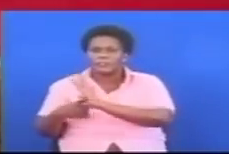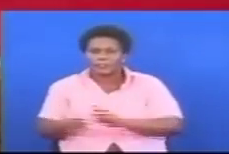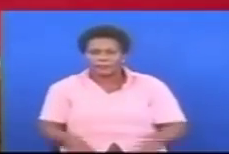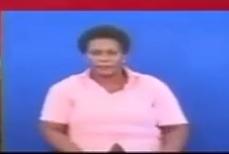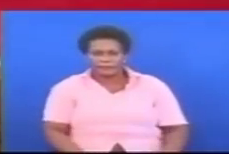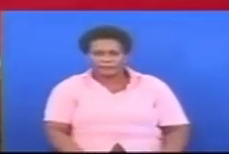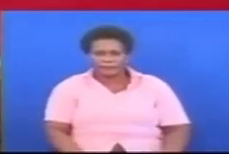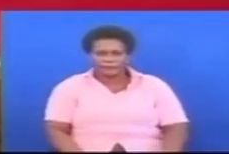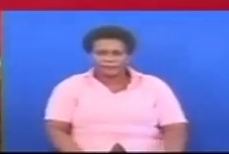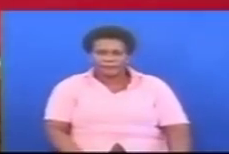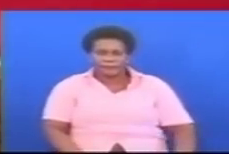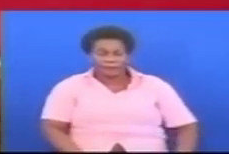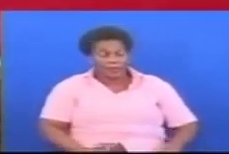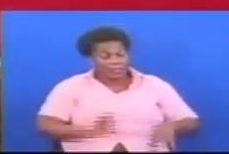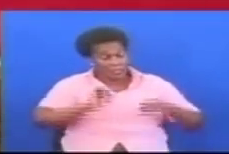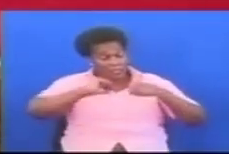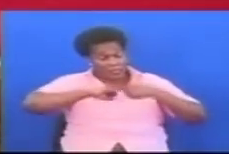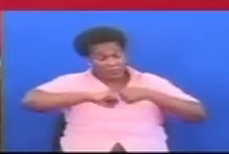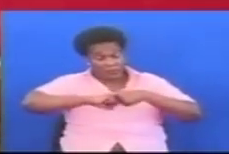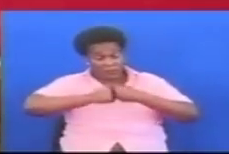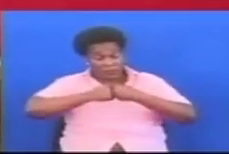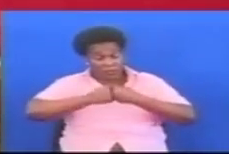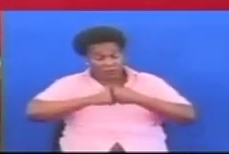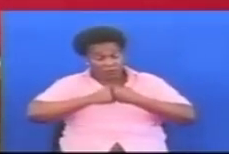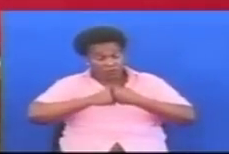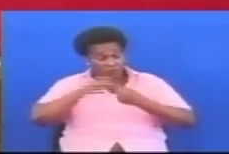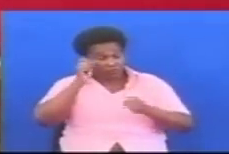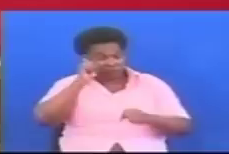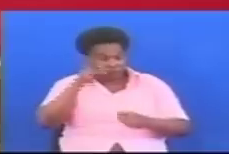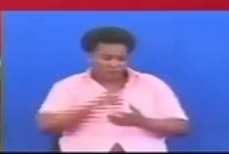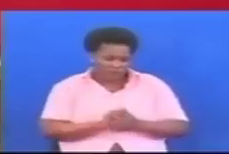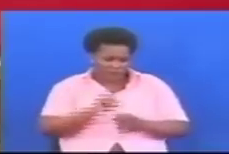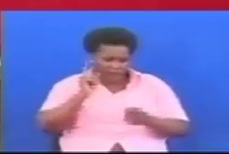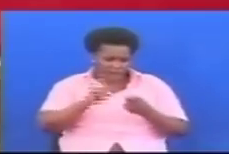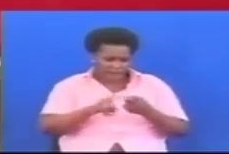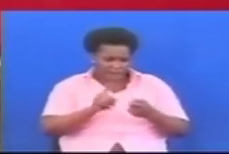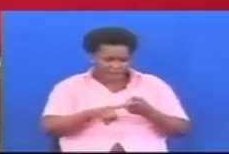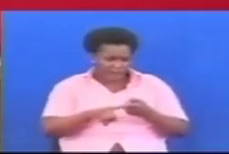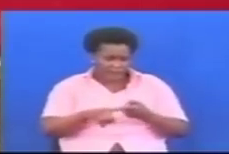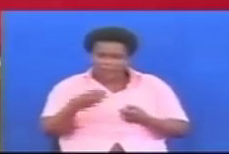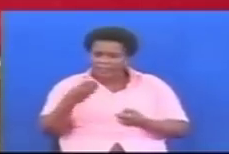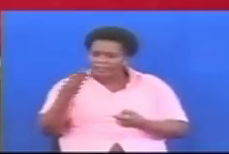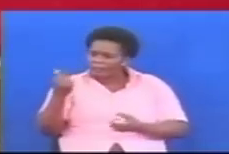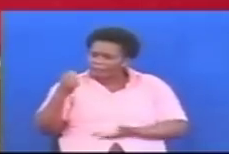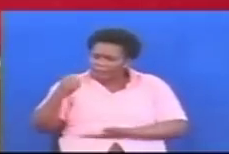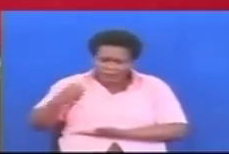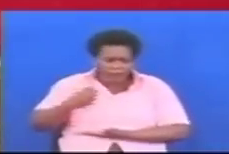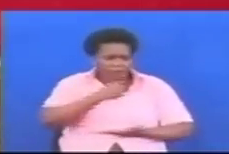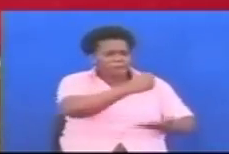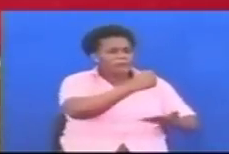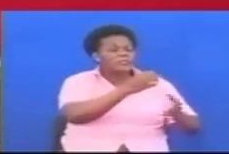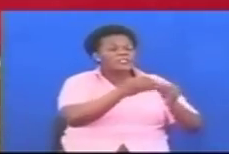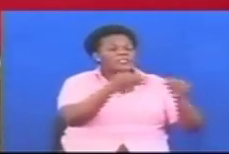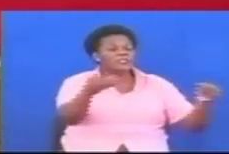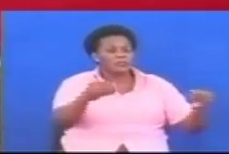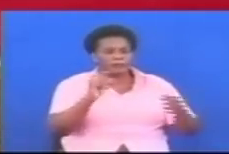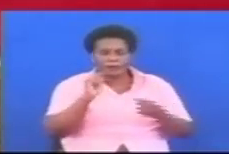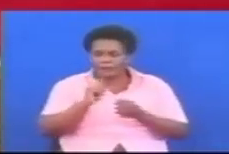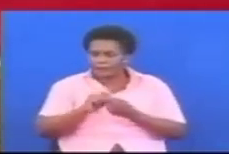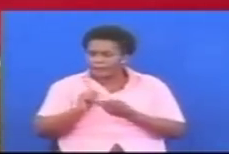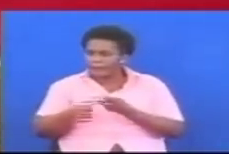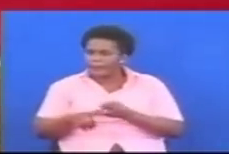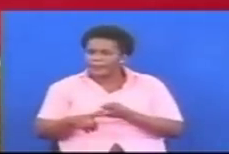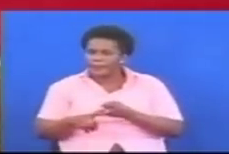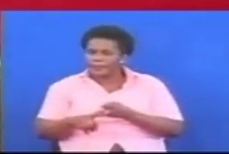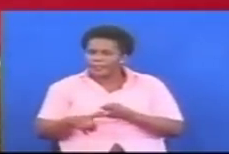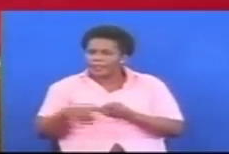Changamoto zinazopatikana katika utekelezaji wa miradi hiyo: ya kwanza, ucheleweshaji wa fedha kutoka serikalini; la pili, kuchelewa kupatikana kwa fedha